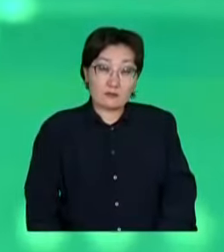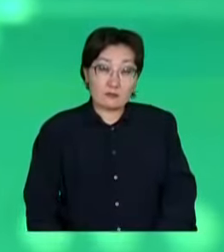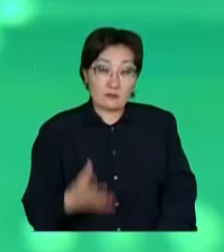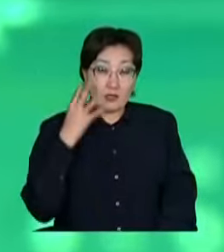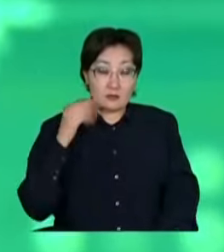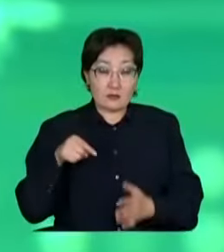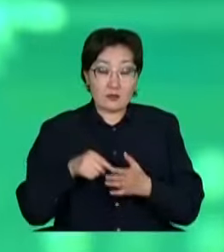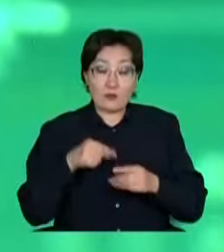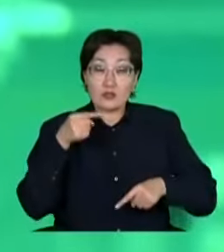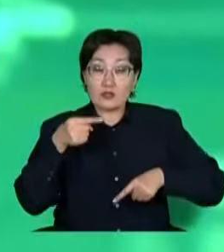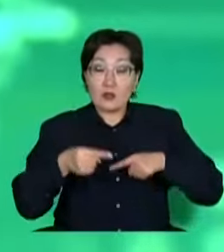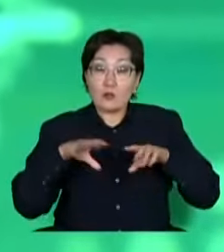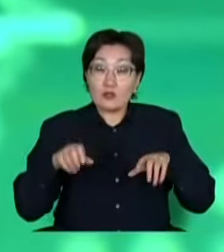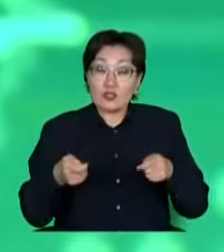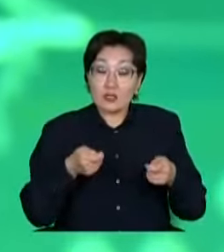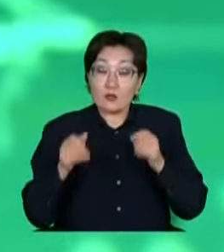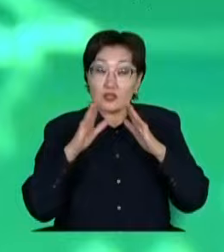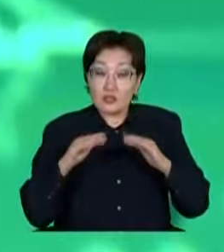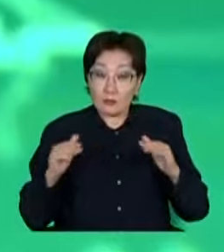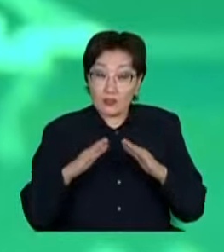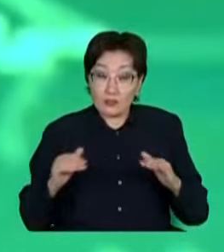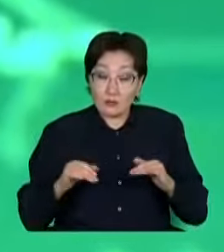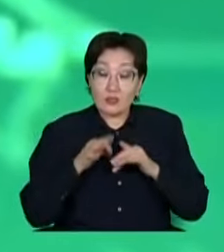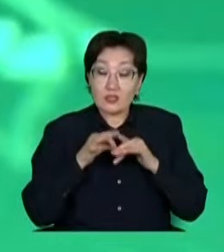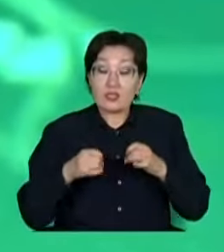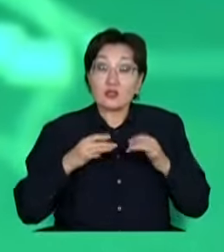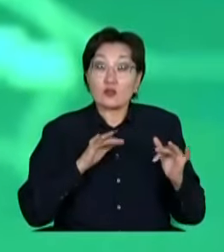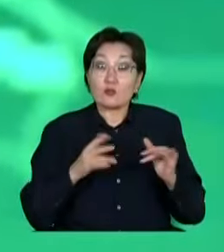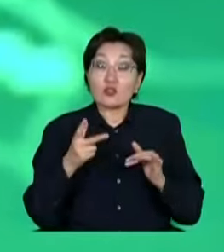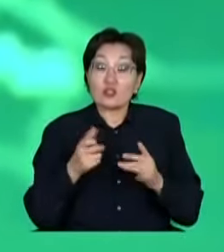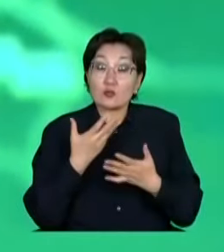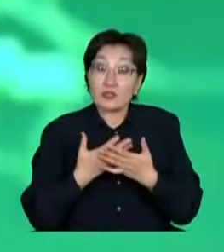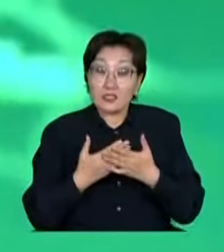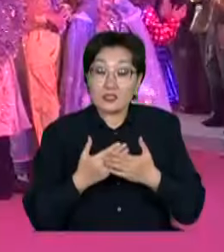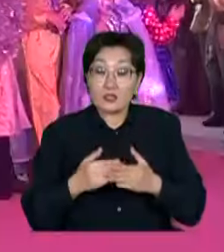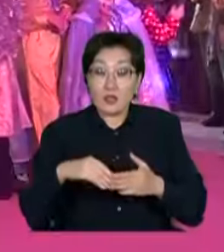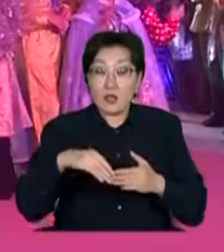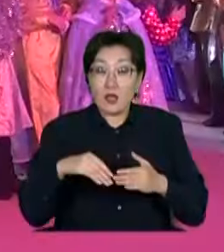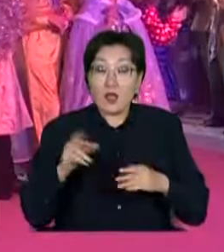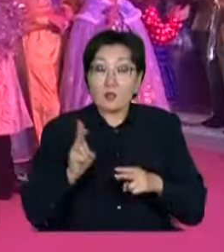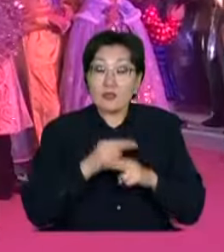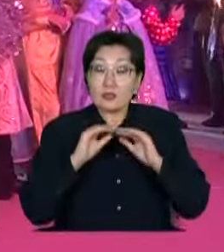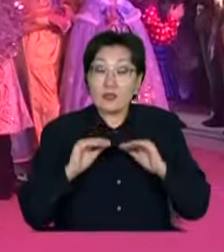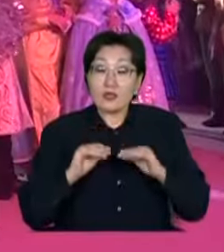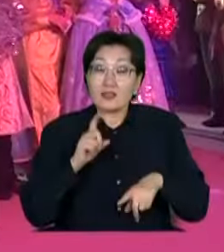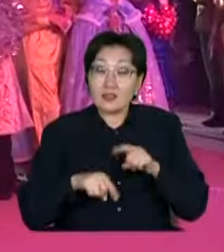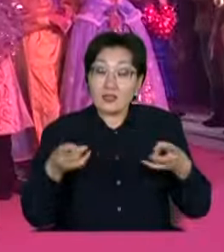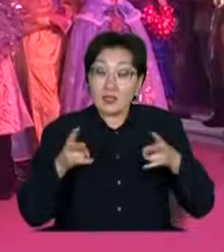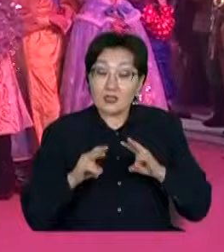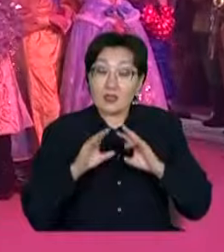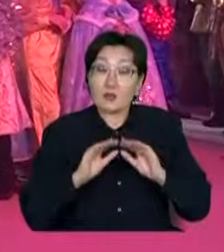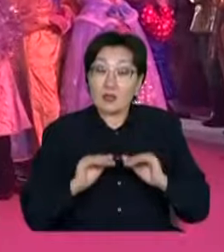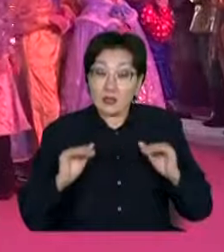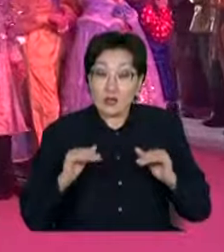Алматыда дәстүрлі президент шыршасы өтті. Салтанатты шараға 300-ге жуық атана қамқорлығынсыз қалған, аз қамтылған және